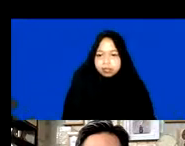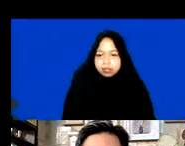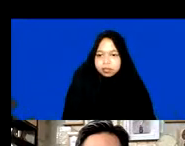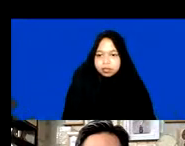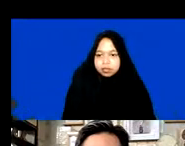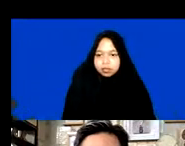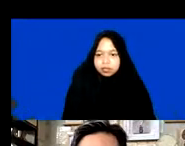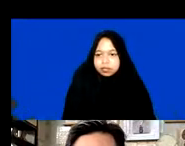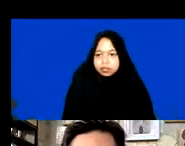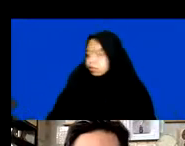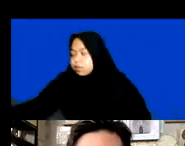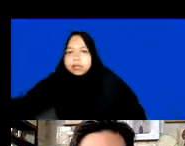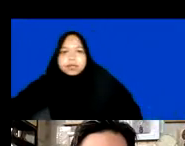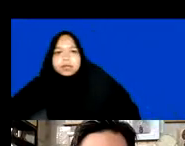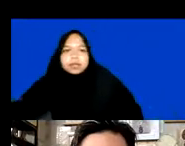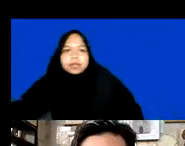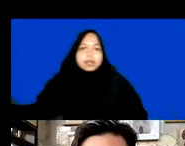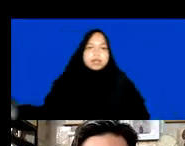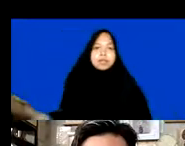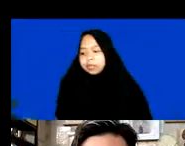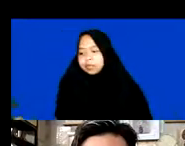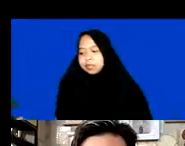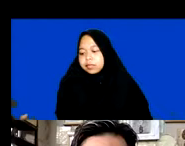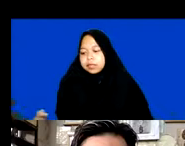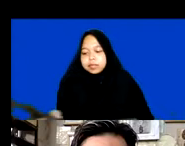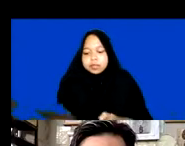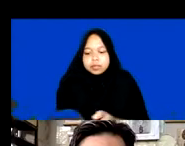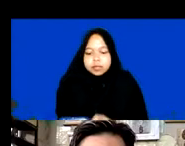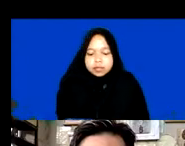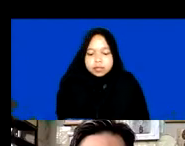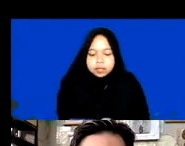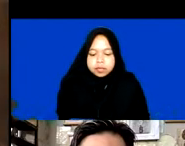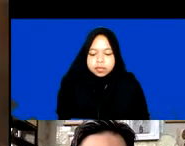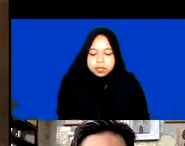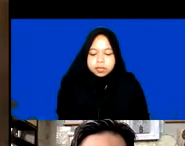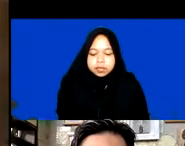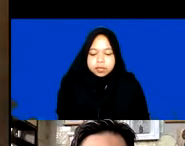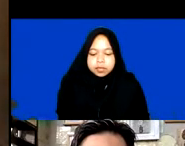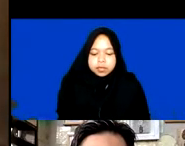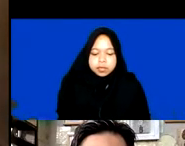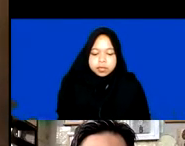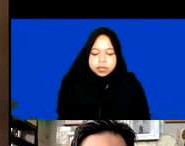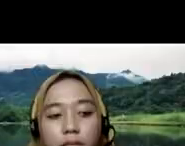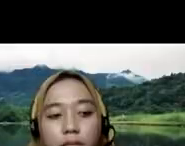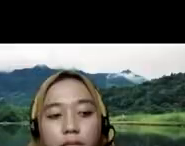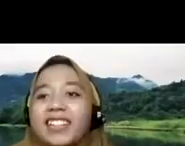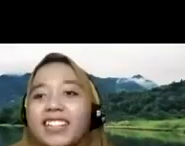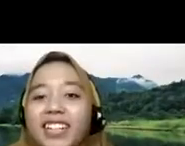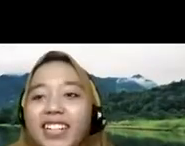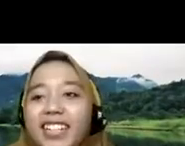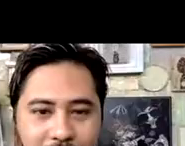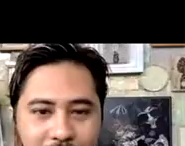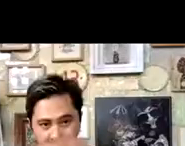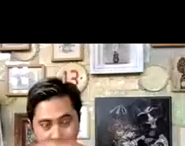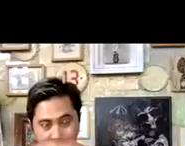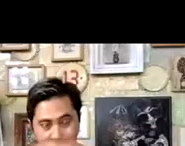Agak lemot ya. Oh iya, jaringannya. Dari. Oke, sudah. Ini